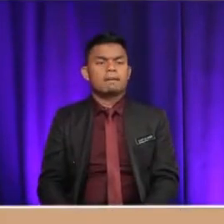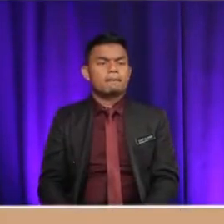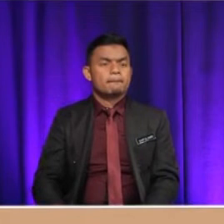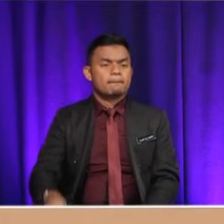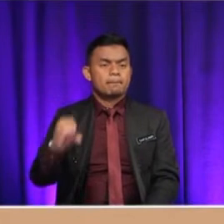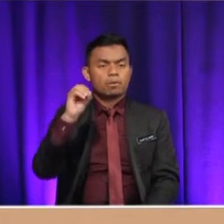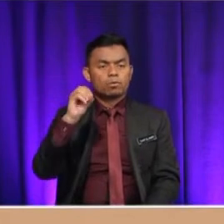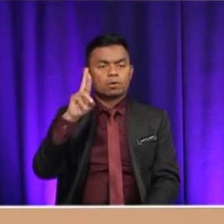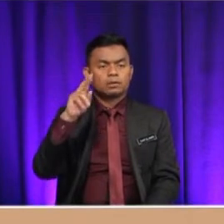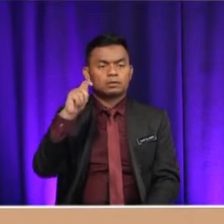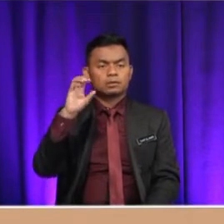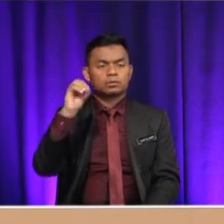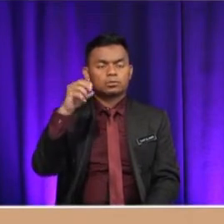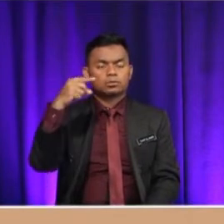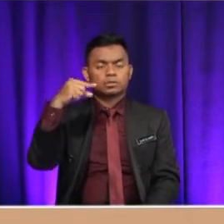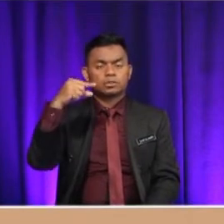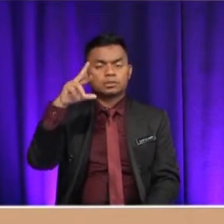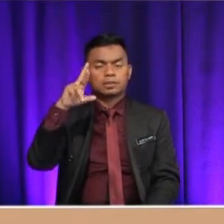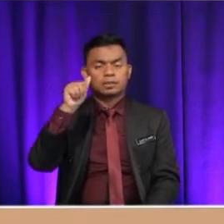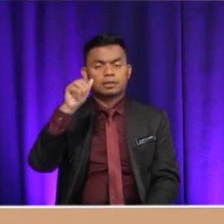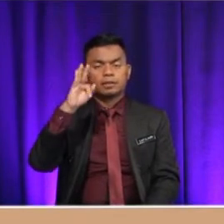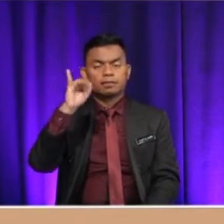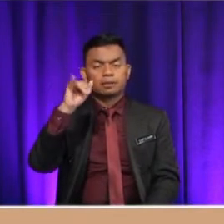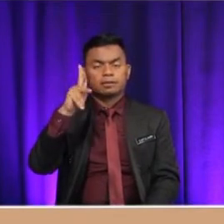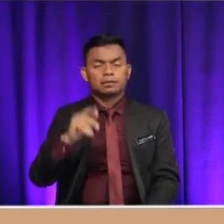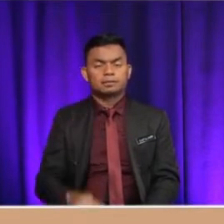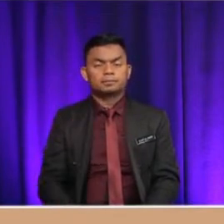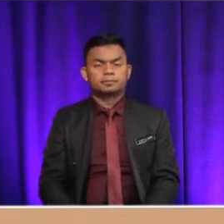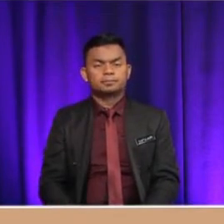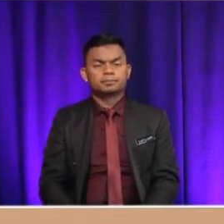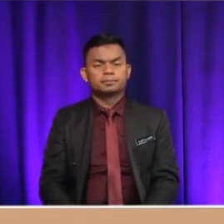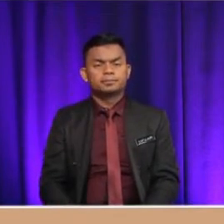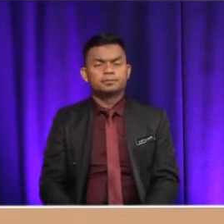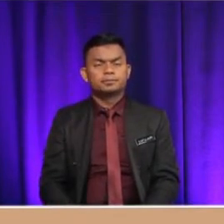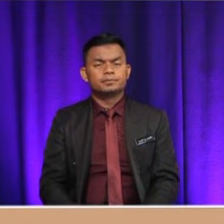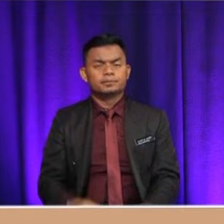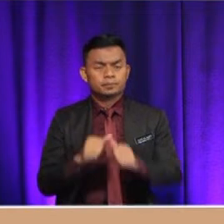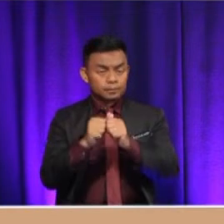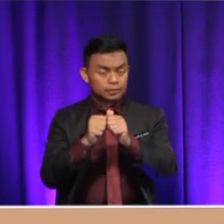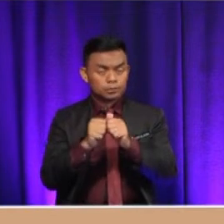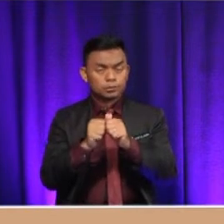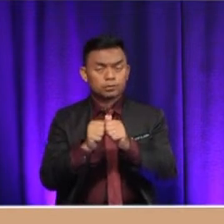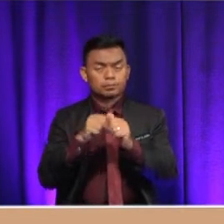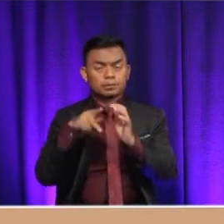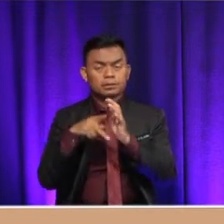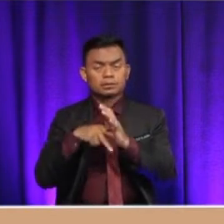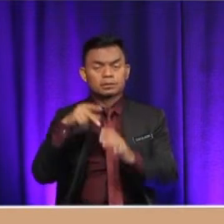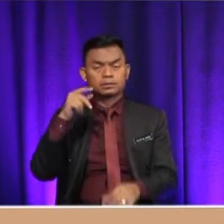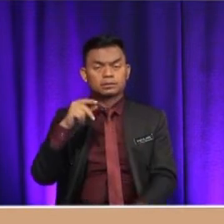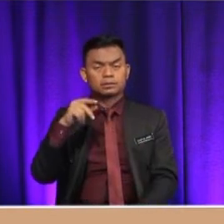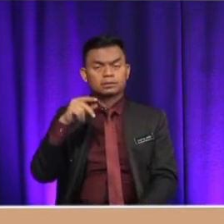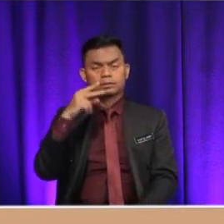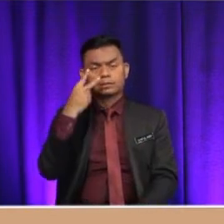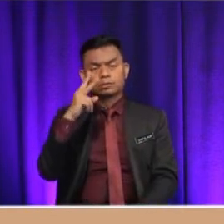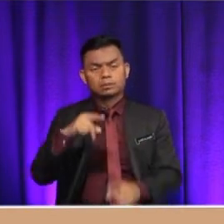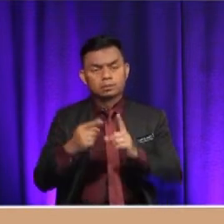dinamakan sebagai lukisan skematik. Dan lukisan di skematik ni berdasarkan beberapa pandangan, iaitu ada dari pandangan hadapan,